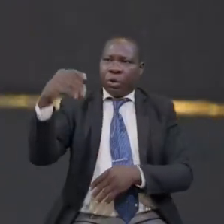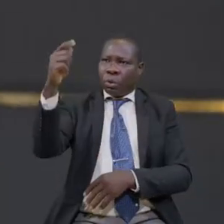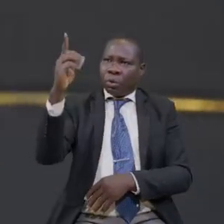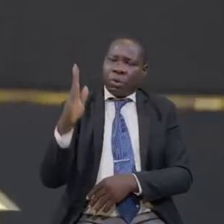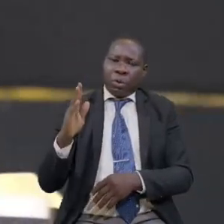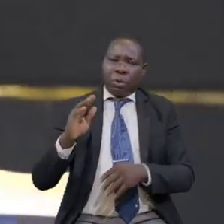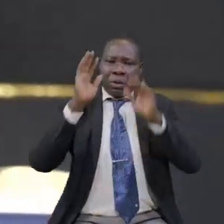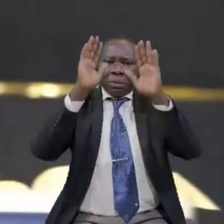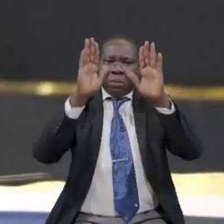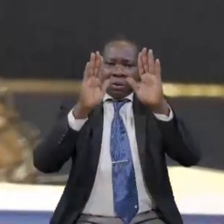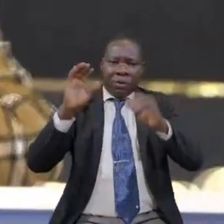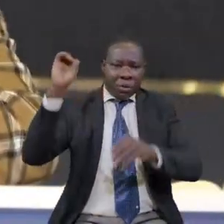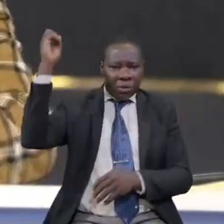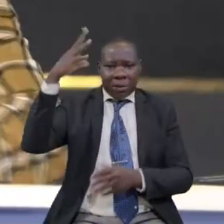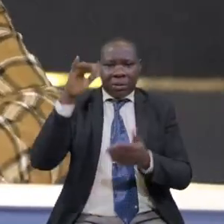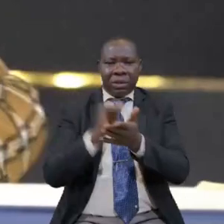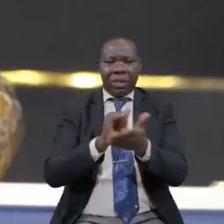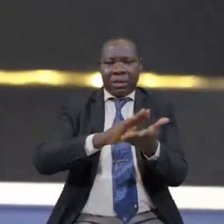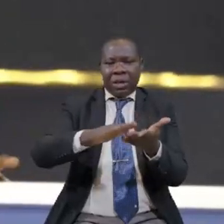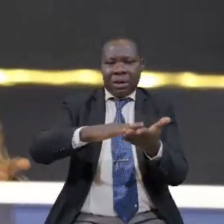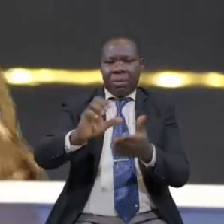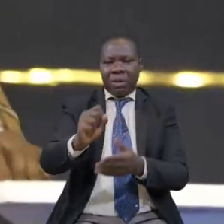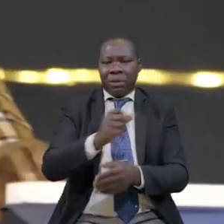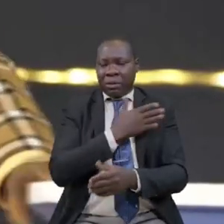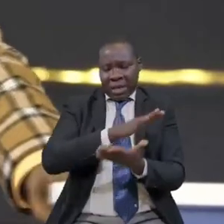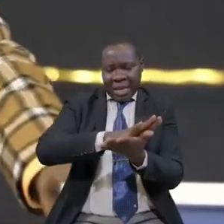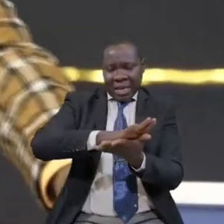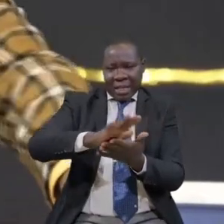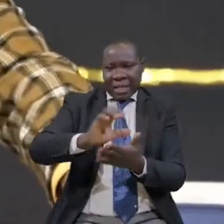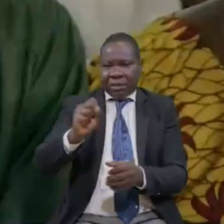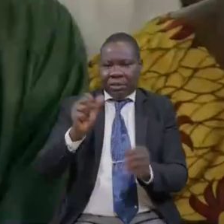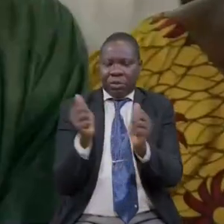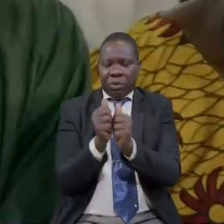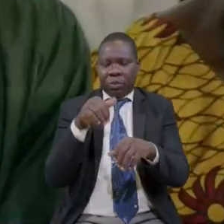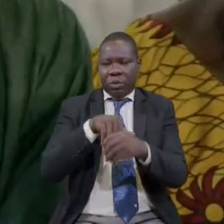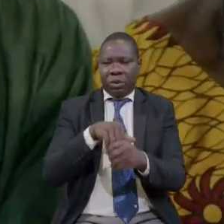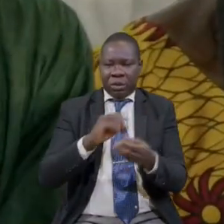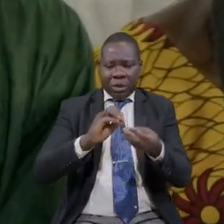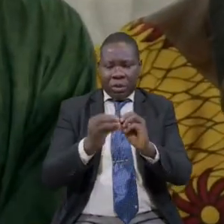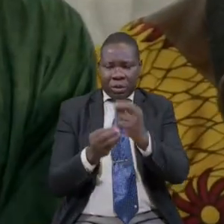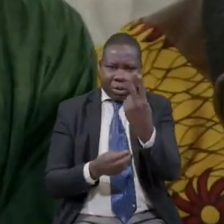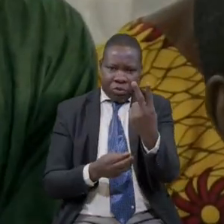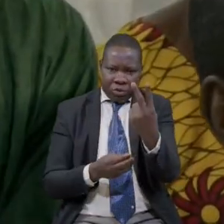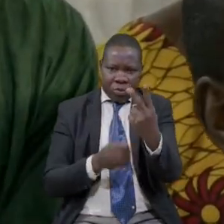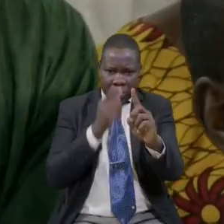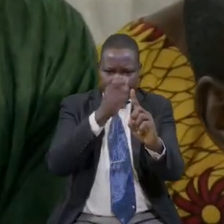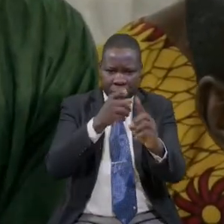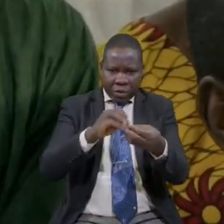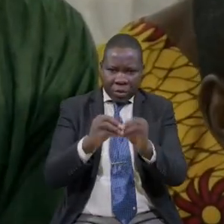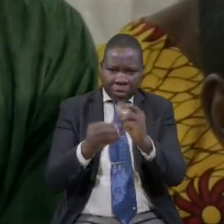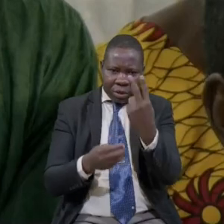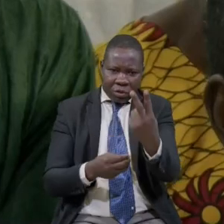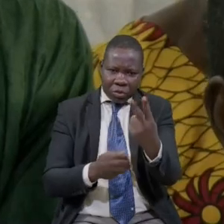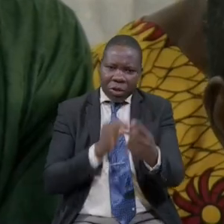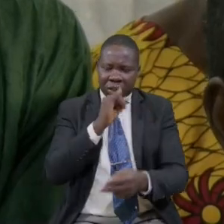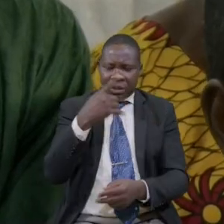Dieu qui pardonne et purifie au-dedans. Voyons la deuxième partie ici. C'est la